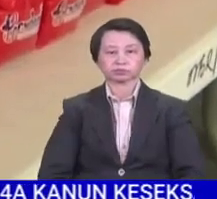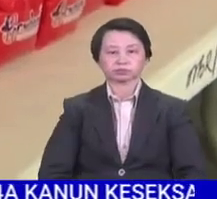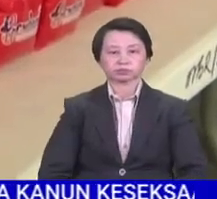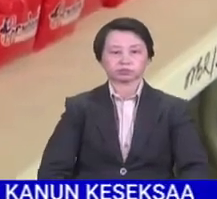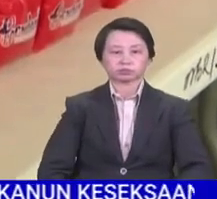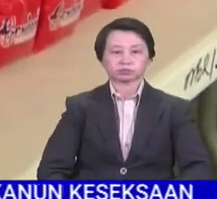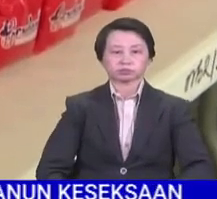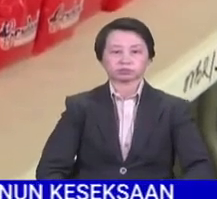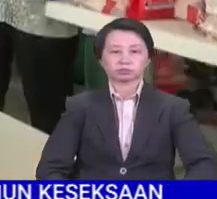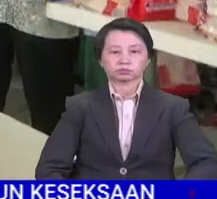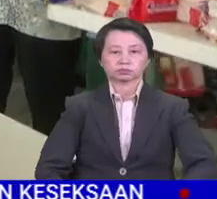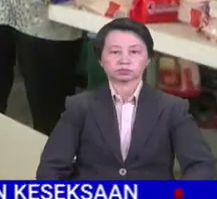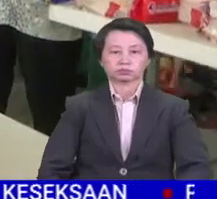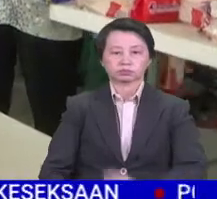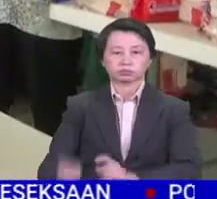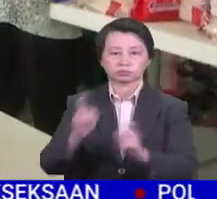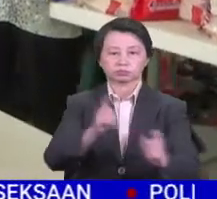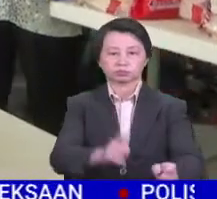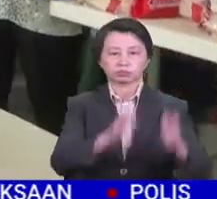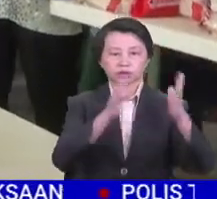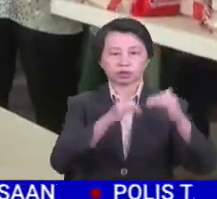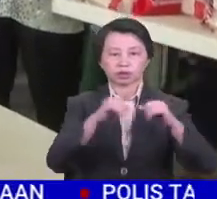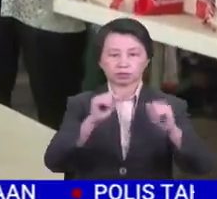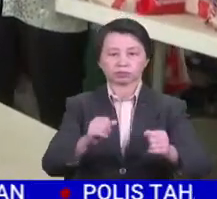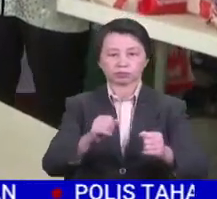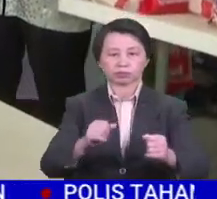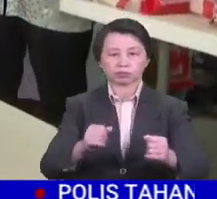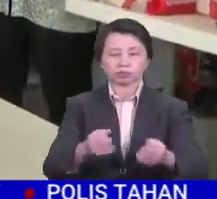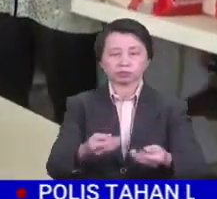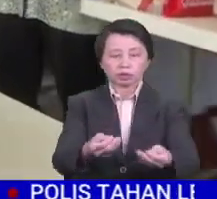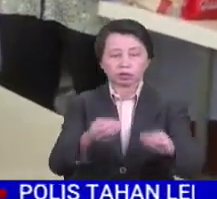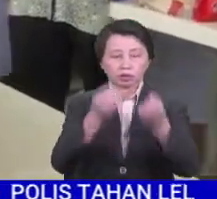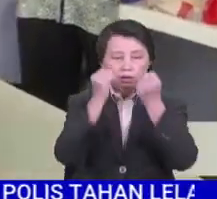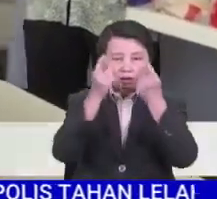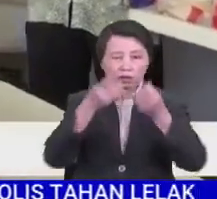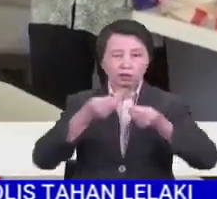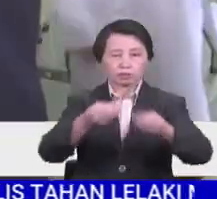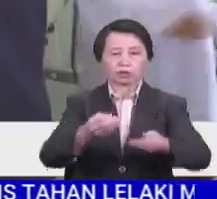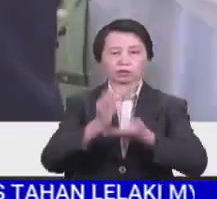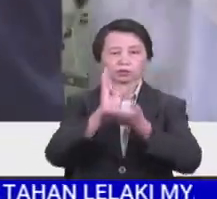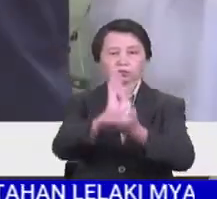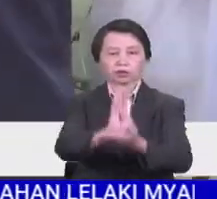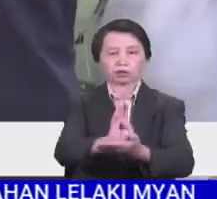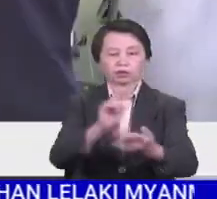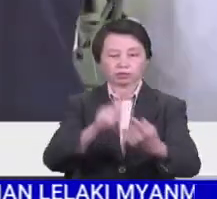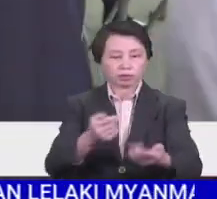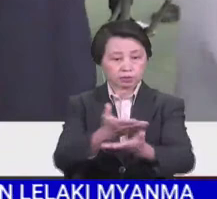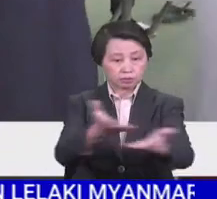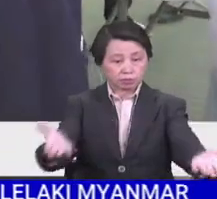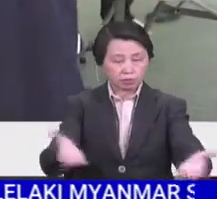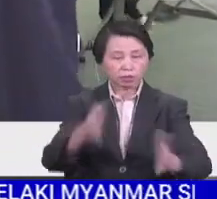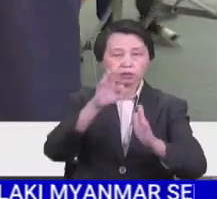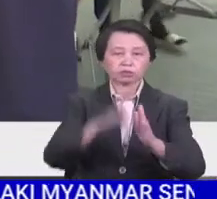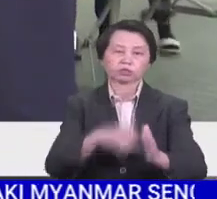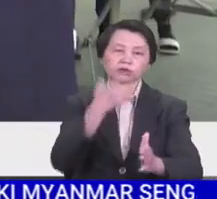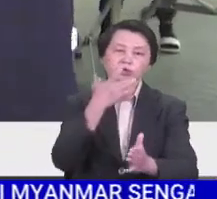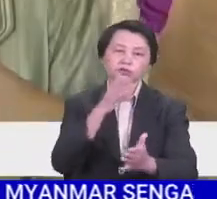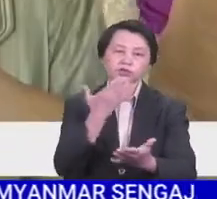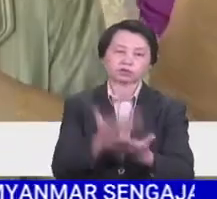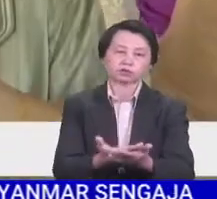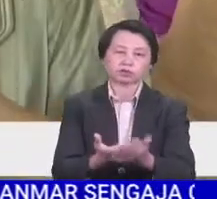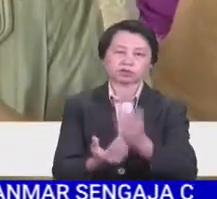berkenaan sumbangan itu juga diharap dapat menyemai kesedaran menghulur bantuan kepada mereka yang kurang bernasib